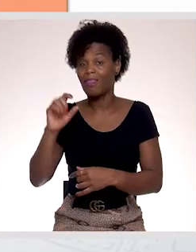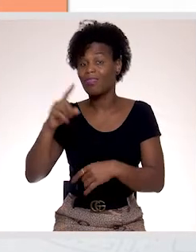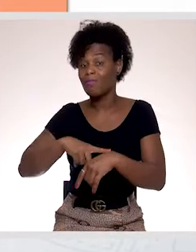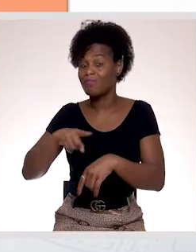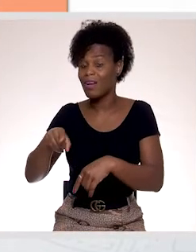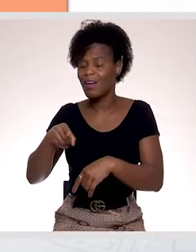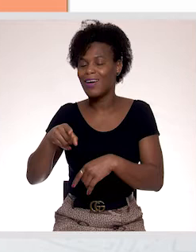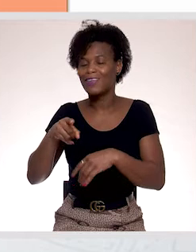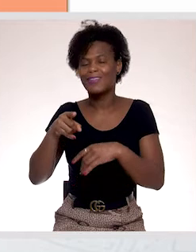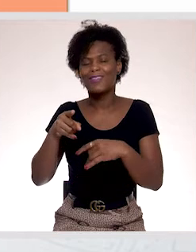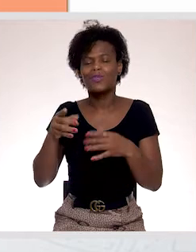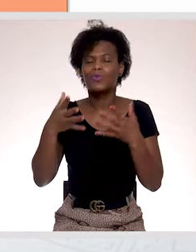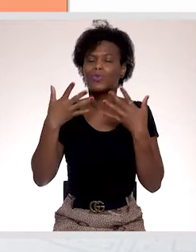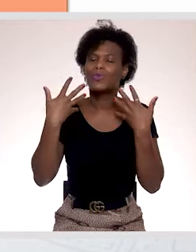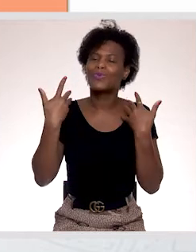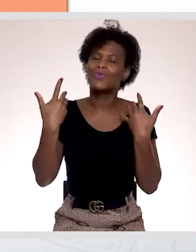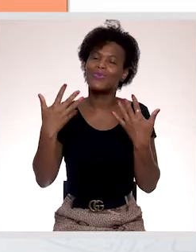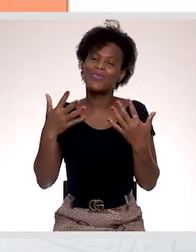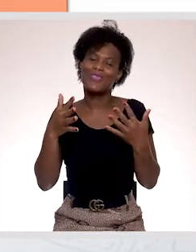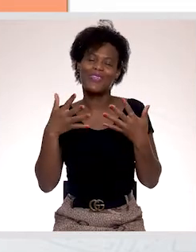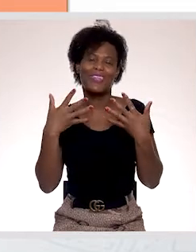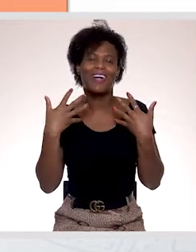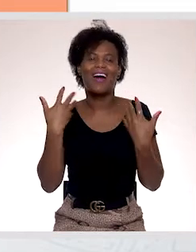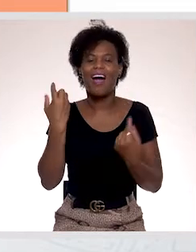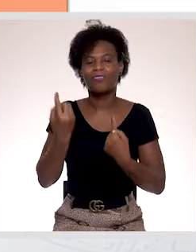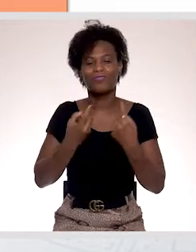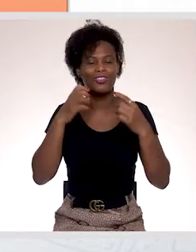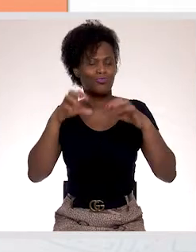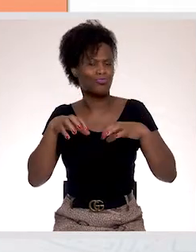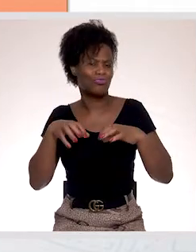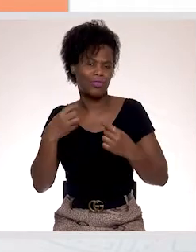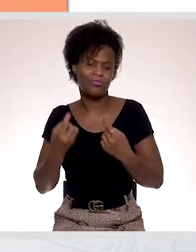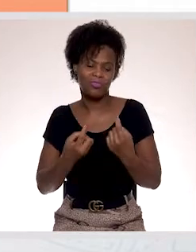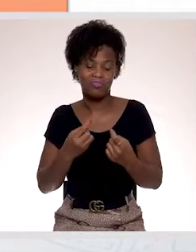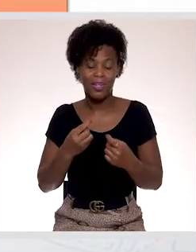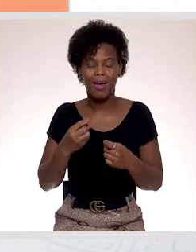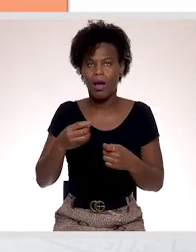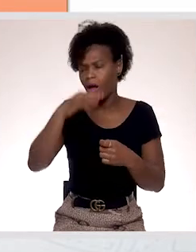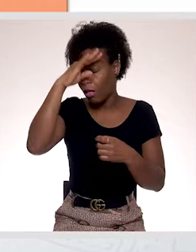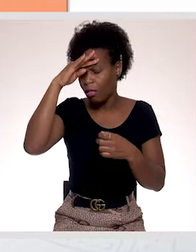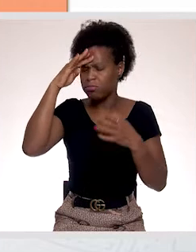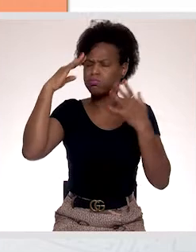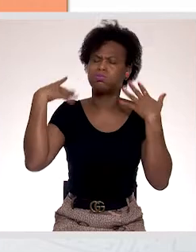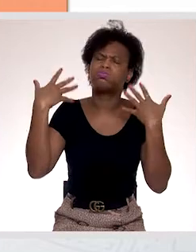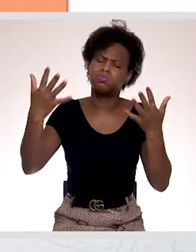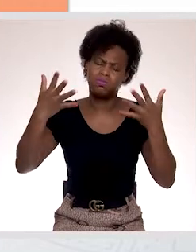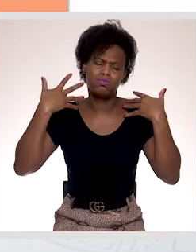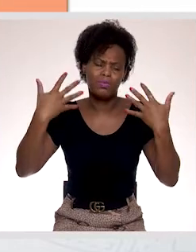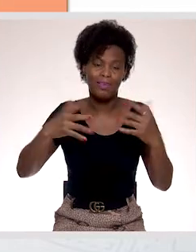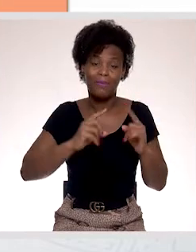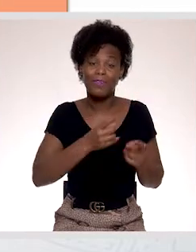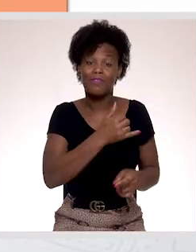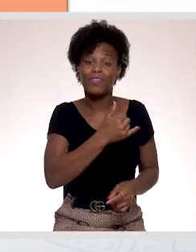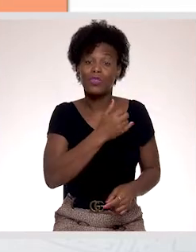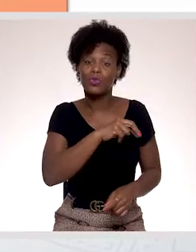cette période, il fait plus doux et il pleut assez souvent. L'été commence du